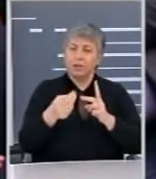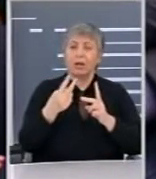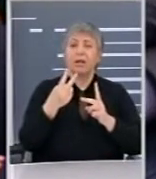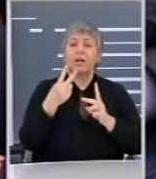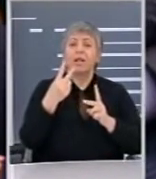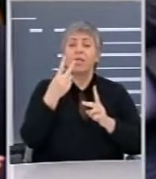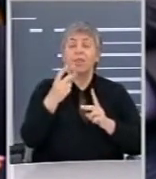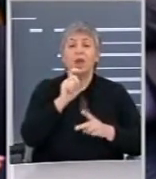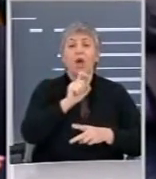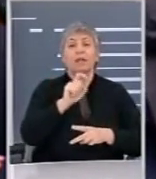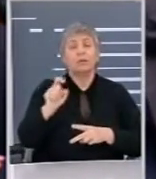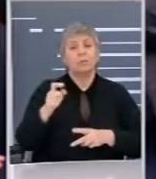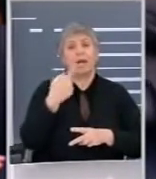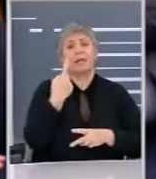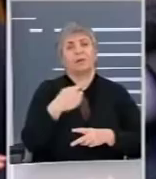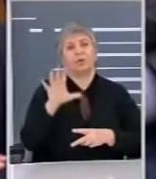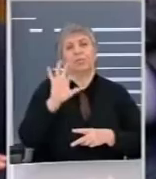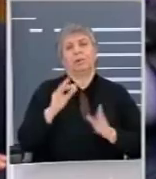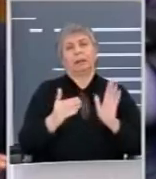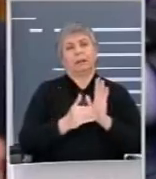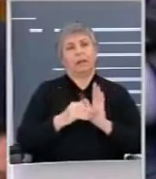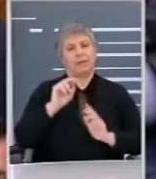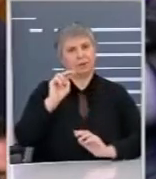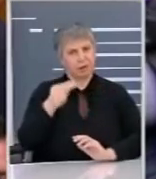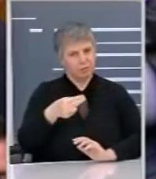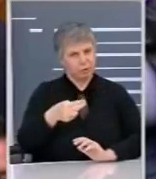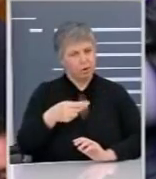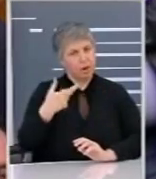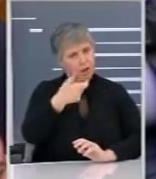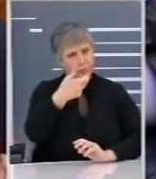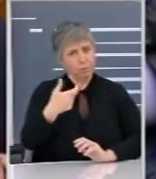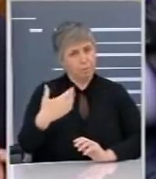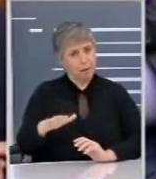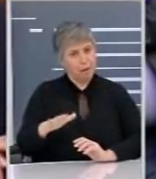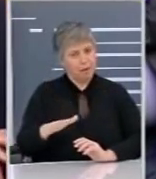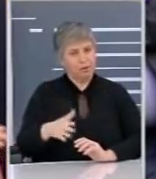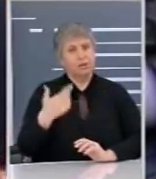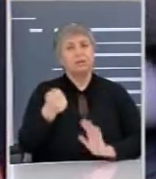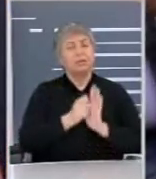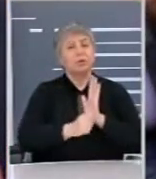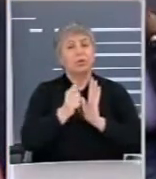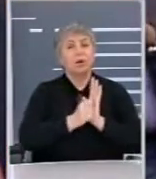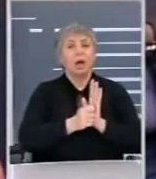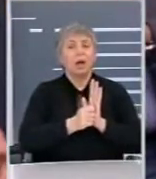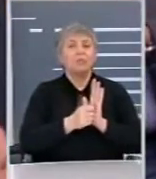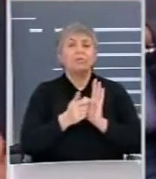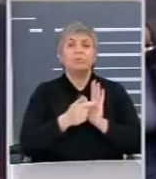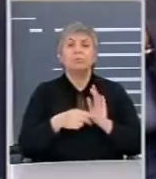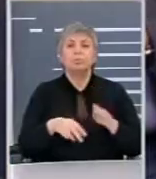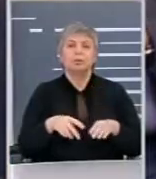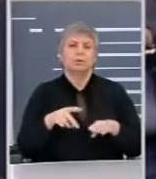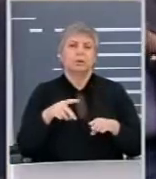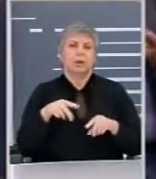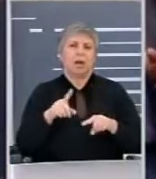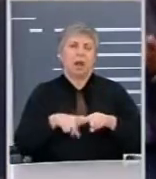2.150.000 ευρώ, σας διαβάζω πάλι από την Τράπεζα της